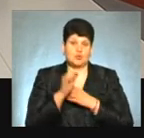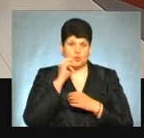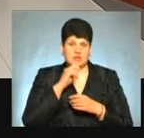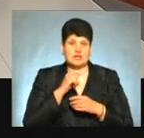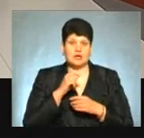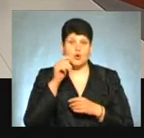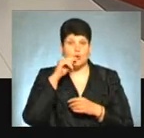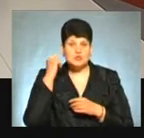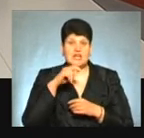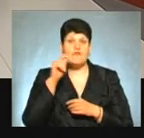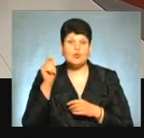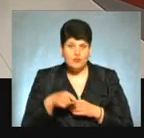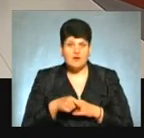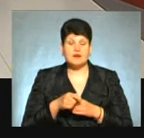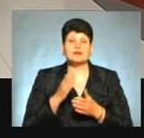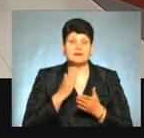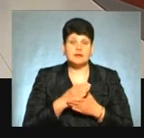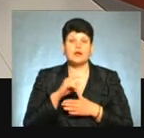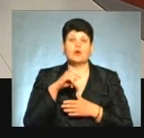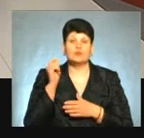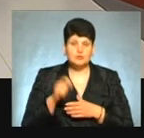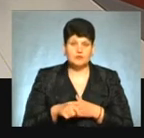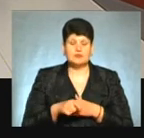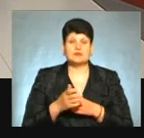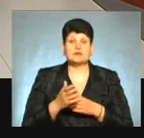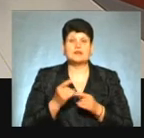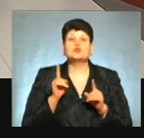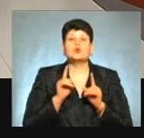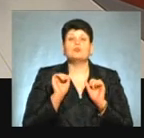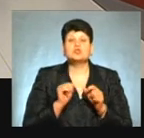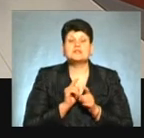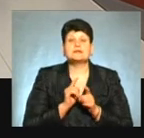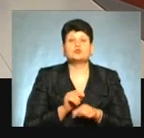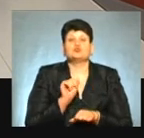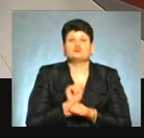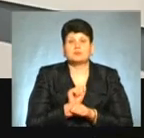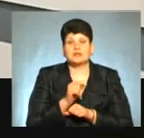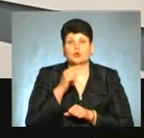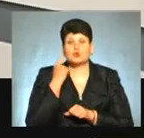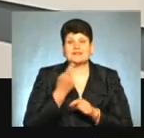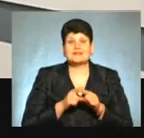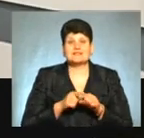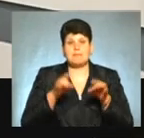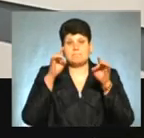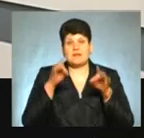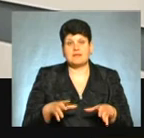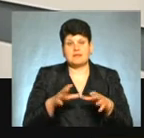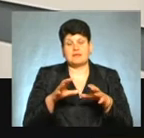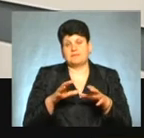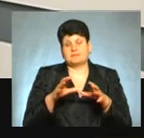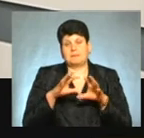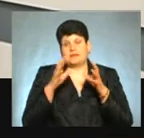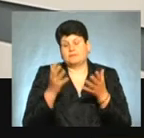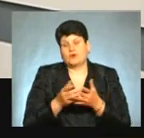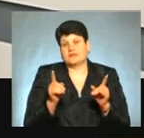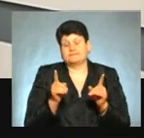воювала, воює, і, як на мій погляд, єдине, що в стані зупинити Росію, це якась, знаєте, падіння метеориту чи якась